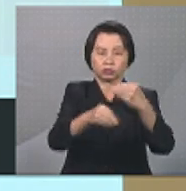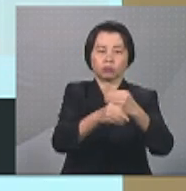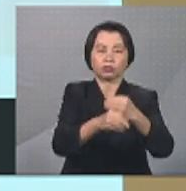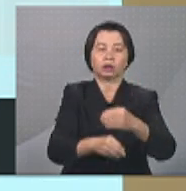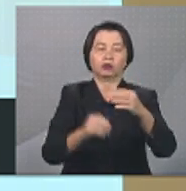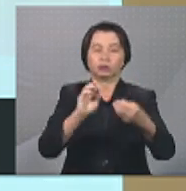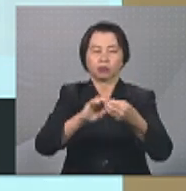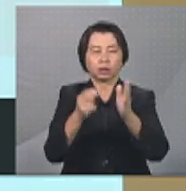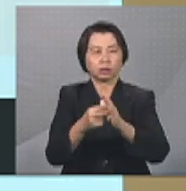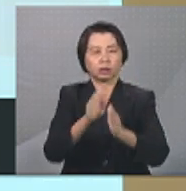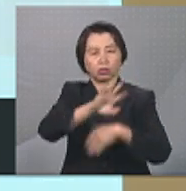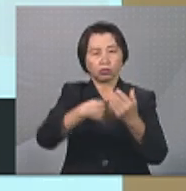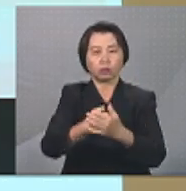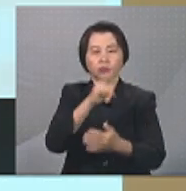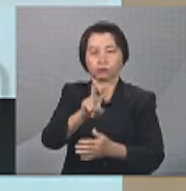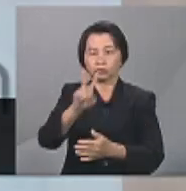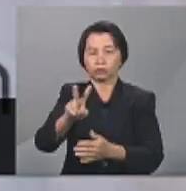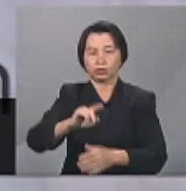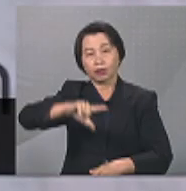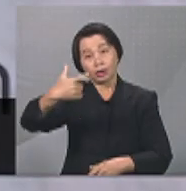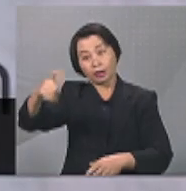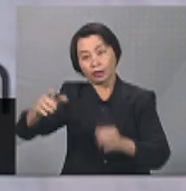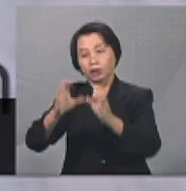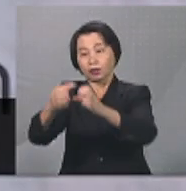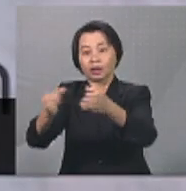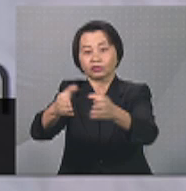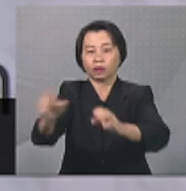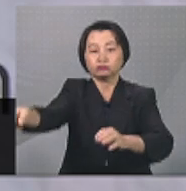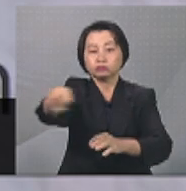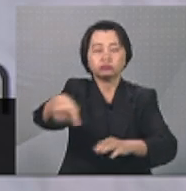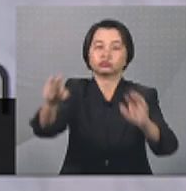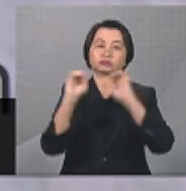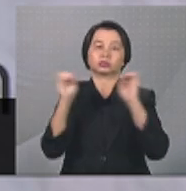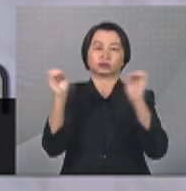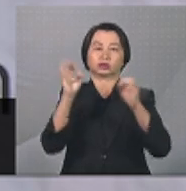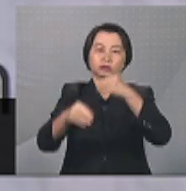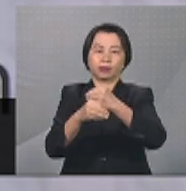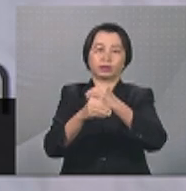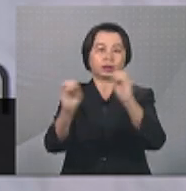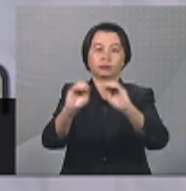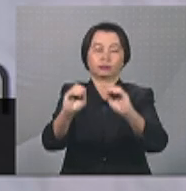22 kes. Lain-lain kluster tiada pertambahan kes.